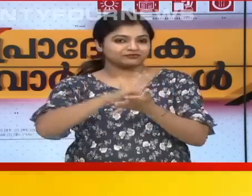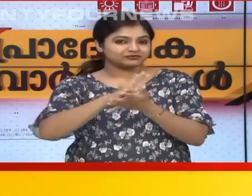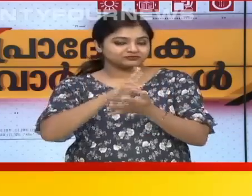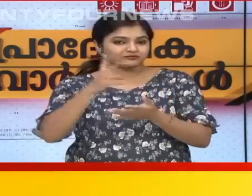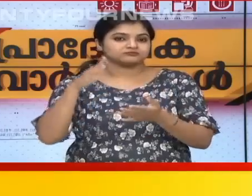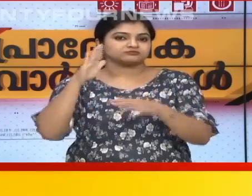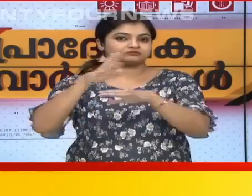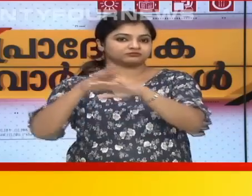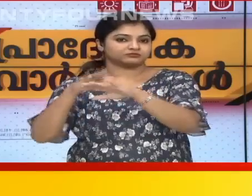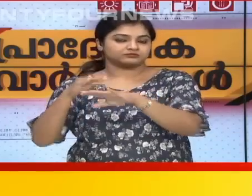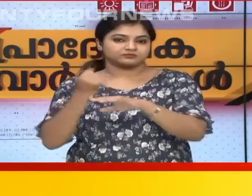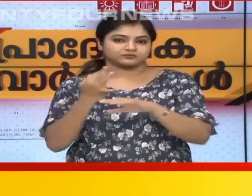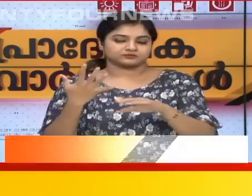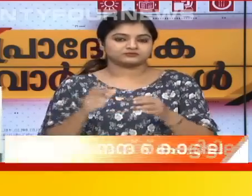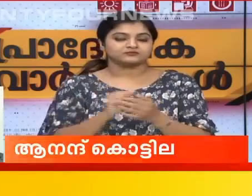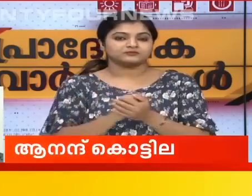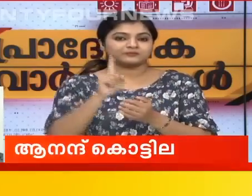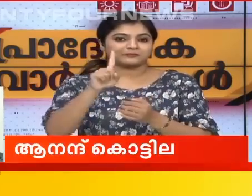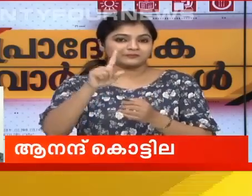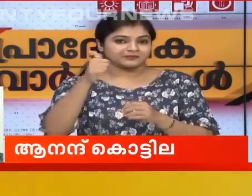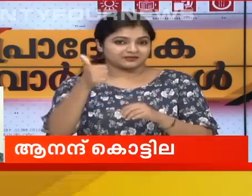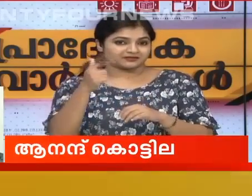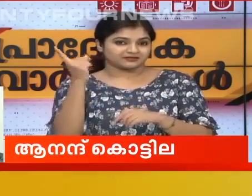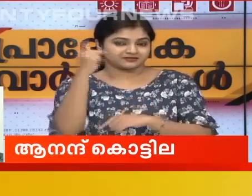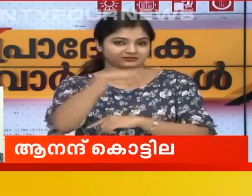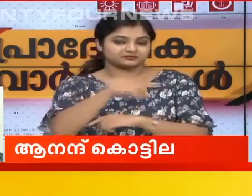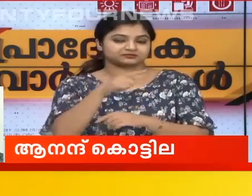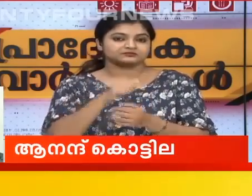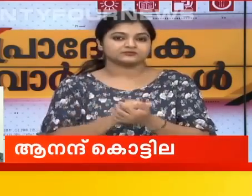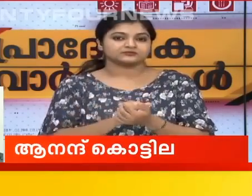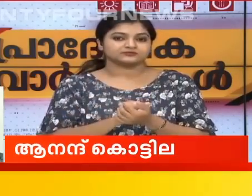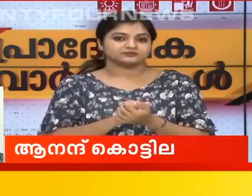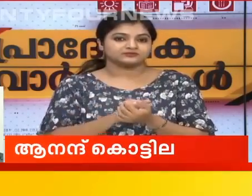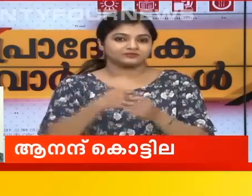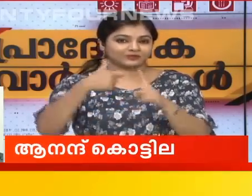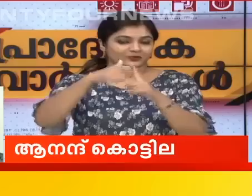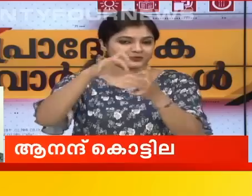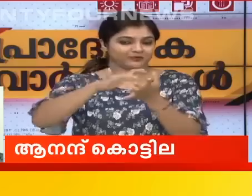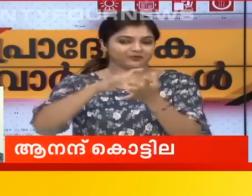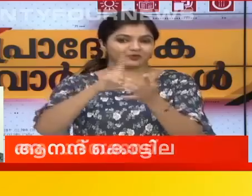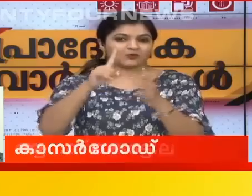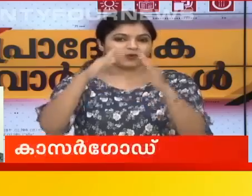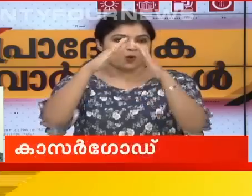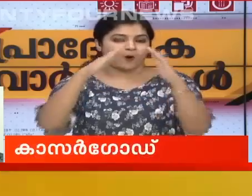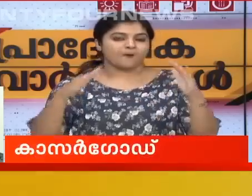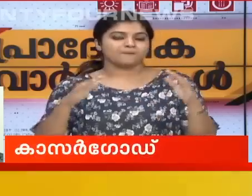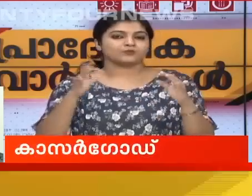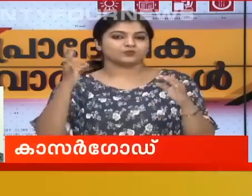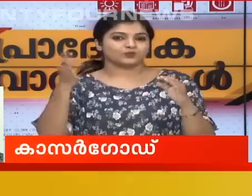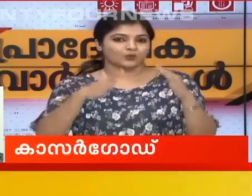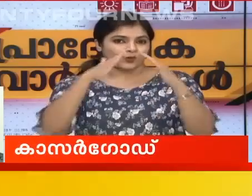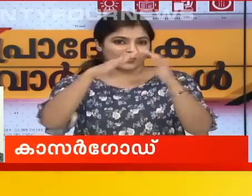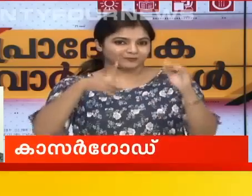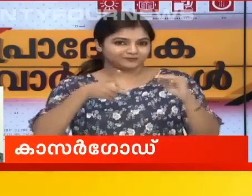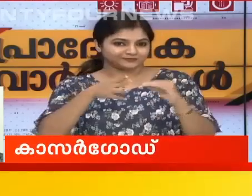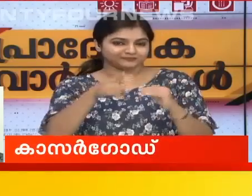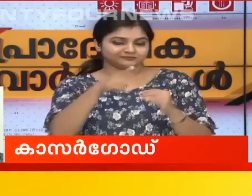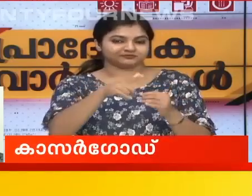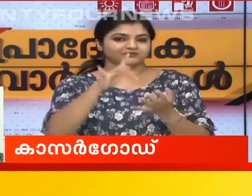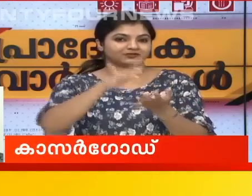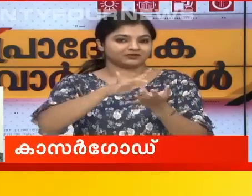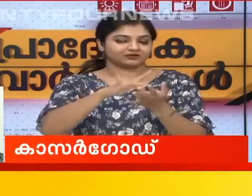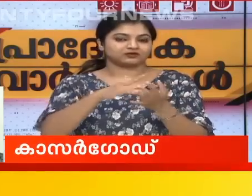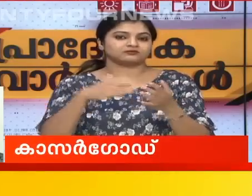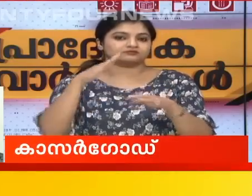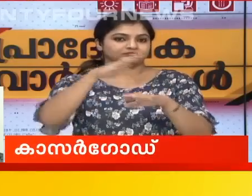ഏതായാലും 16-ാം തീയതി ഈ കുളങ്ങര ഏരിയൽ കുളങ്ങരയിലുള്ള ഒരു വീട്ടിന്റെ ഹൗസ് വാമിംഗ് പരിപാടിയിലും കുളങ്ങര ഏരിയയിലുള്ള